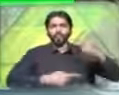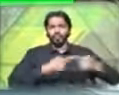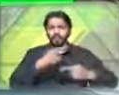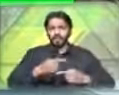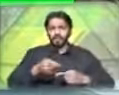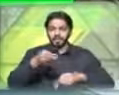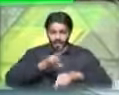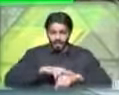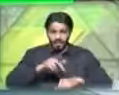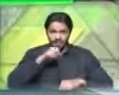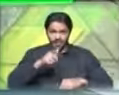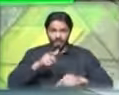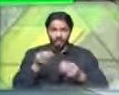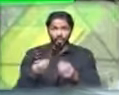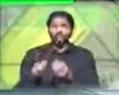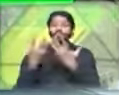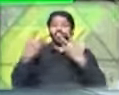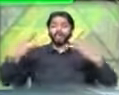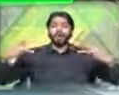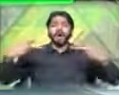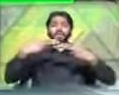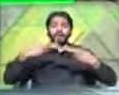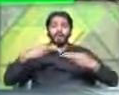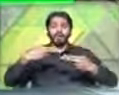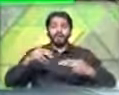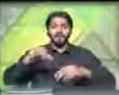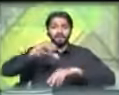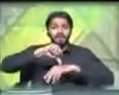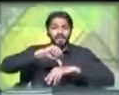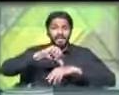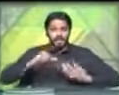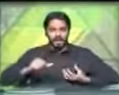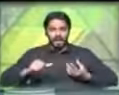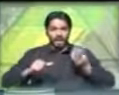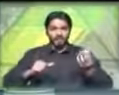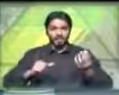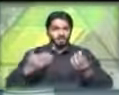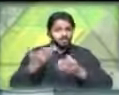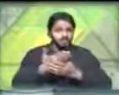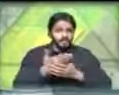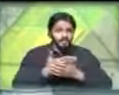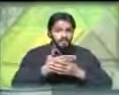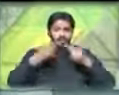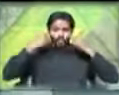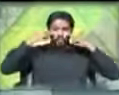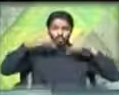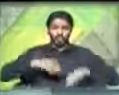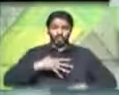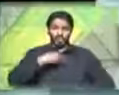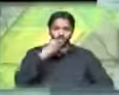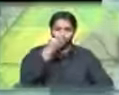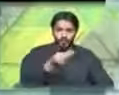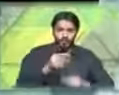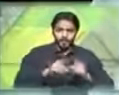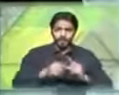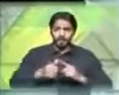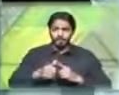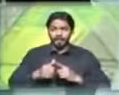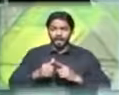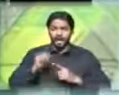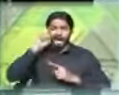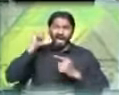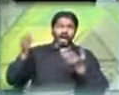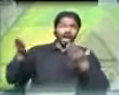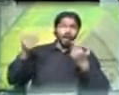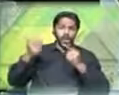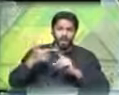ويقطع يا ليت. مادته اتباع الهوى وإيثار الدنيا، وإيثار الدنيا وطلب محمدة